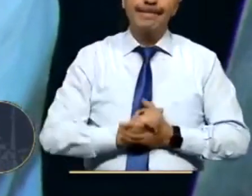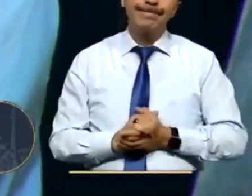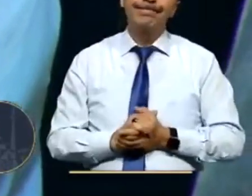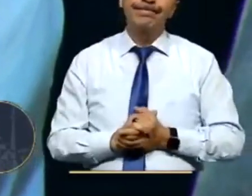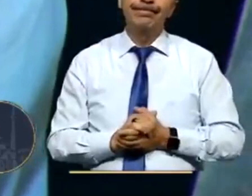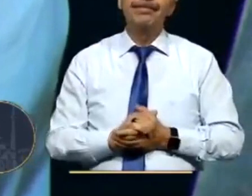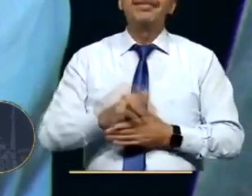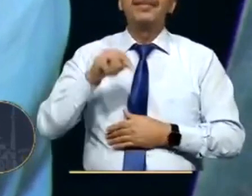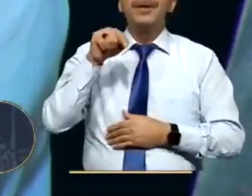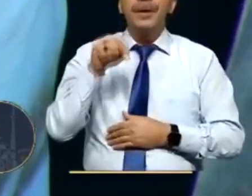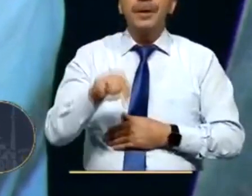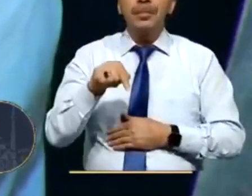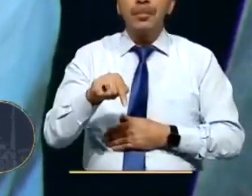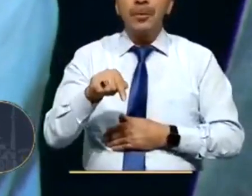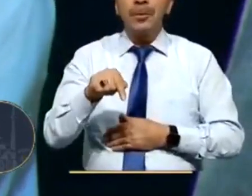bugün